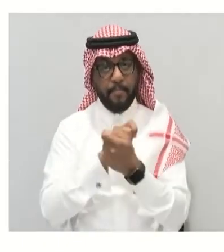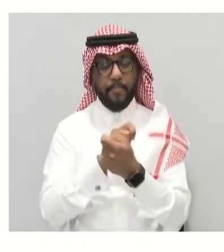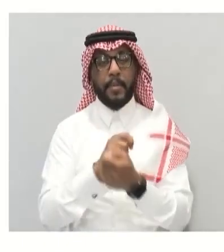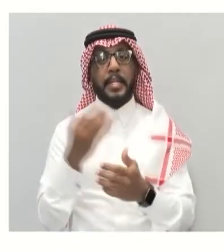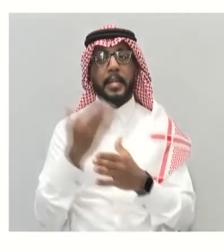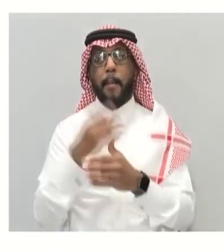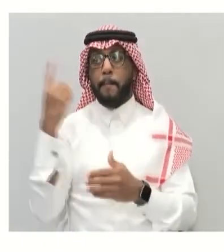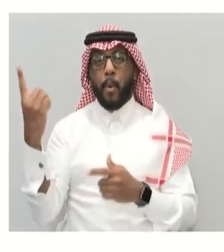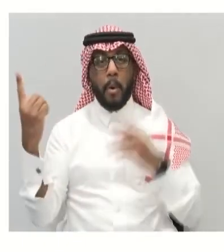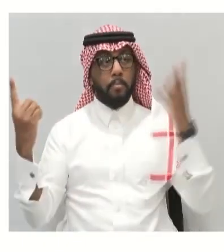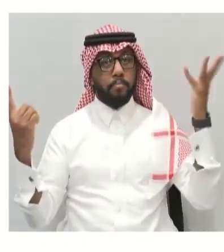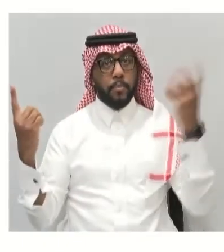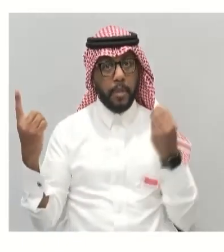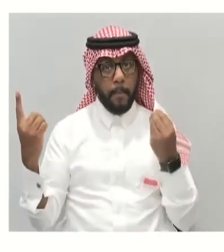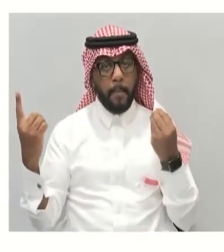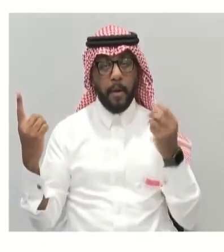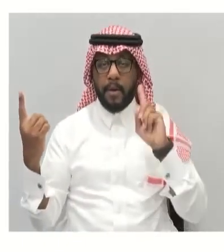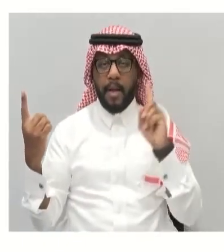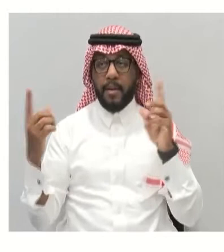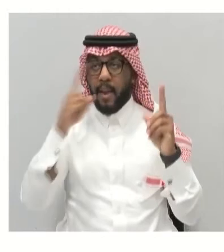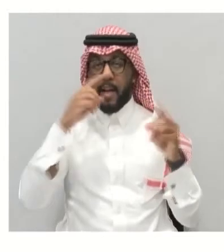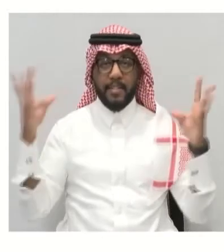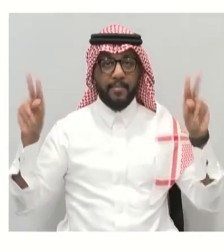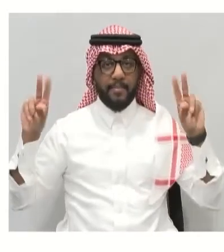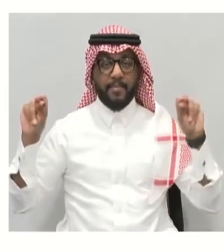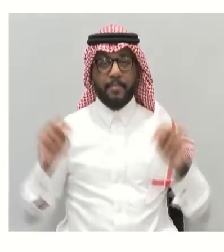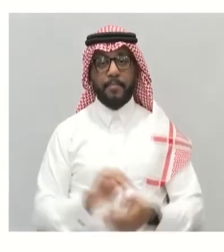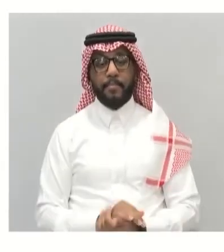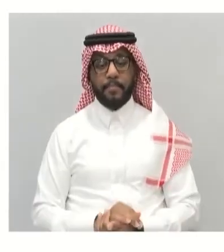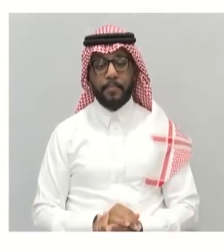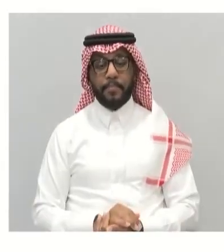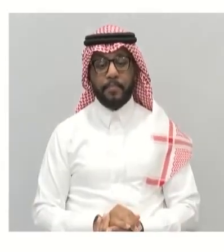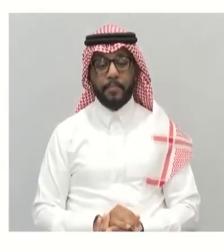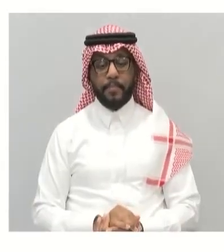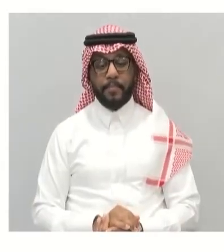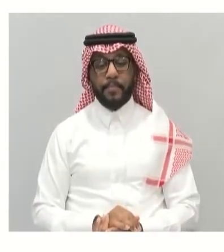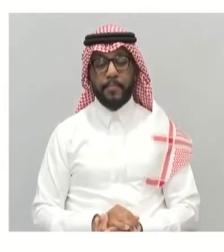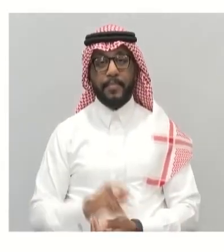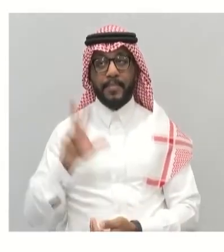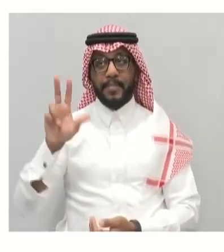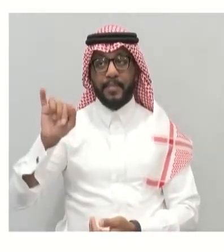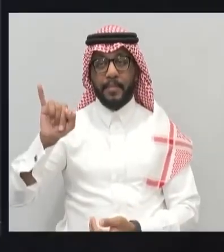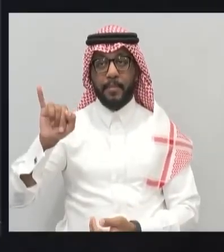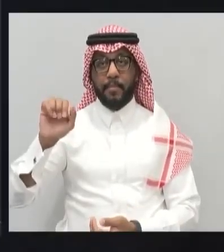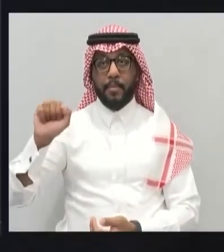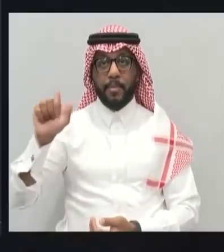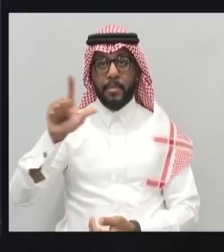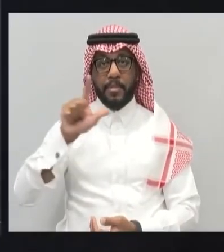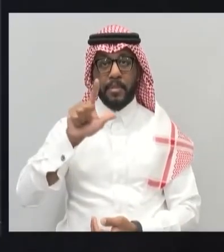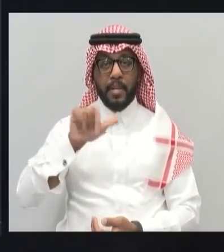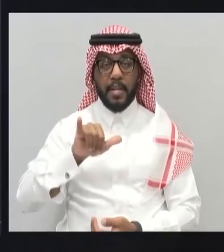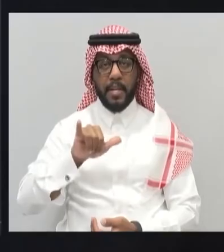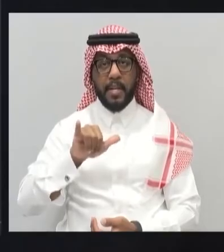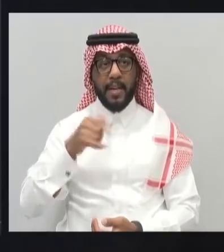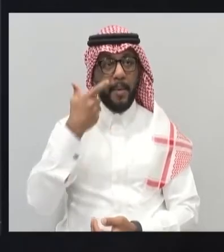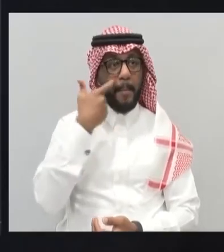منتبهين ونستطيع ان نقول سمع المصلي خطبه الجمعه منتبها منتبها منتبها